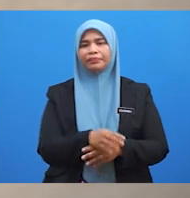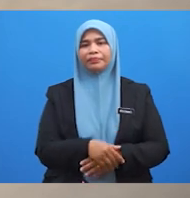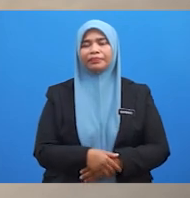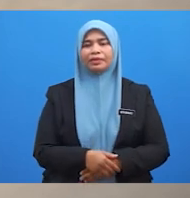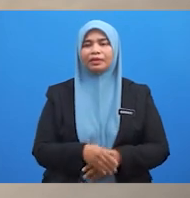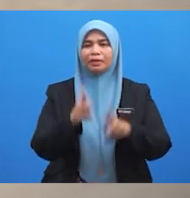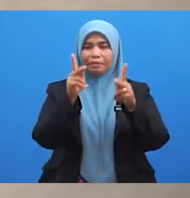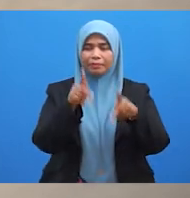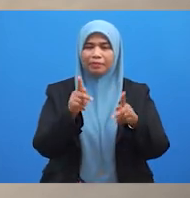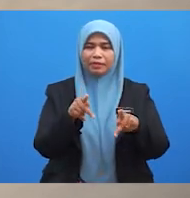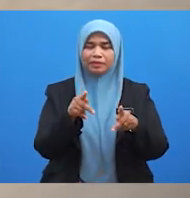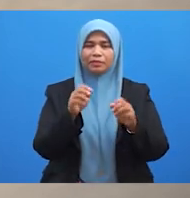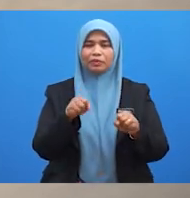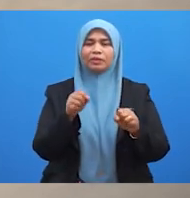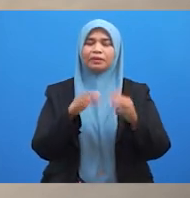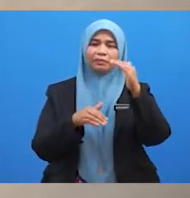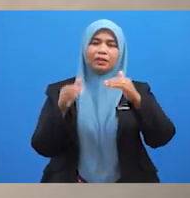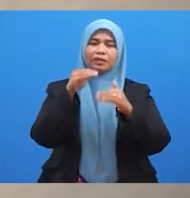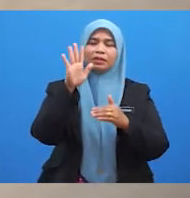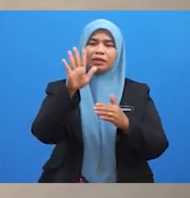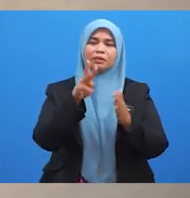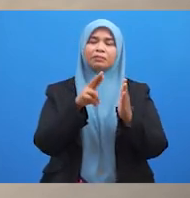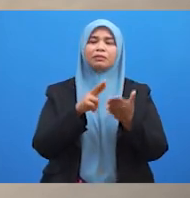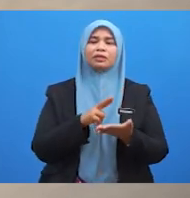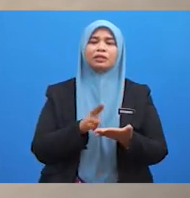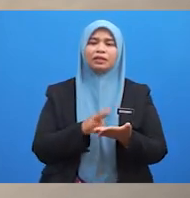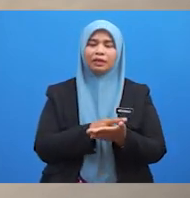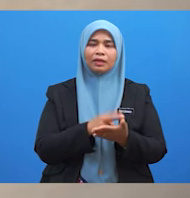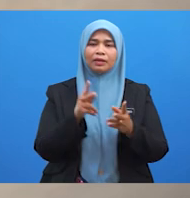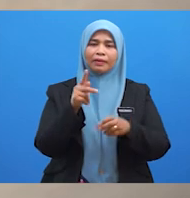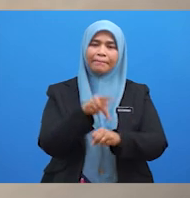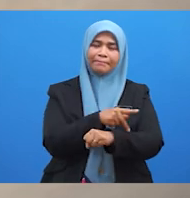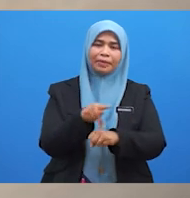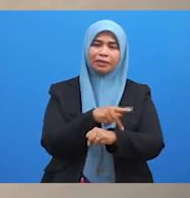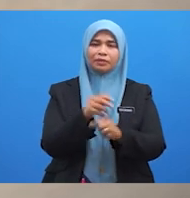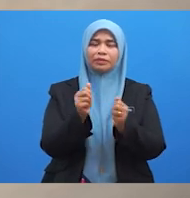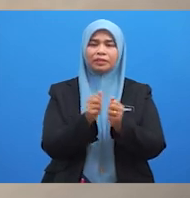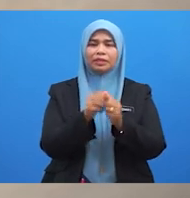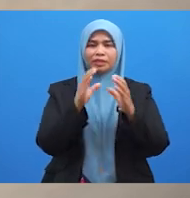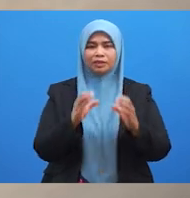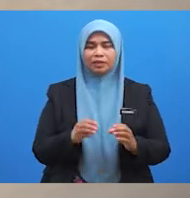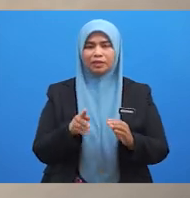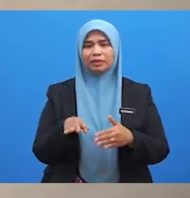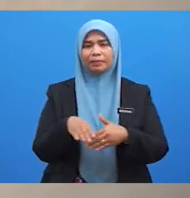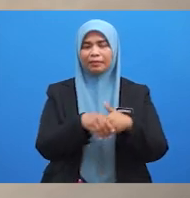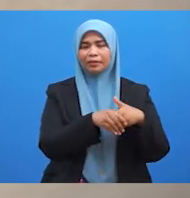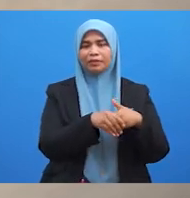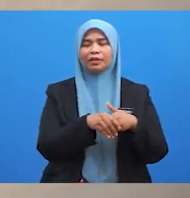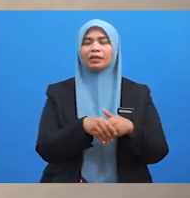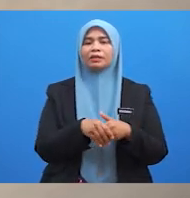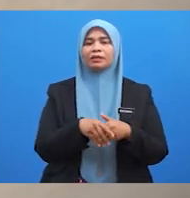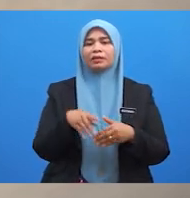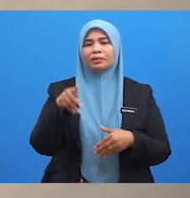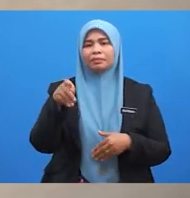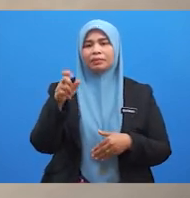Pelajar-pelajar boleh membina lima rangkap pantun dengan cara berpandukan peta